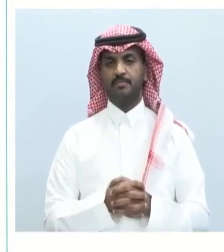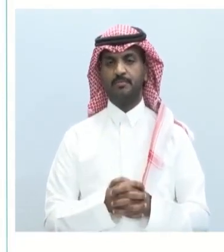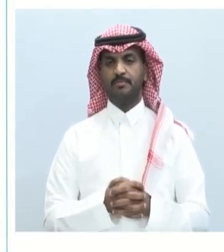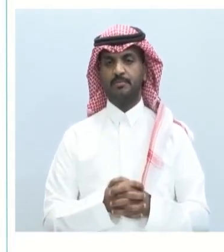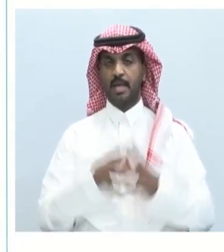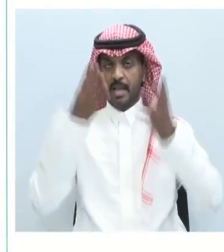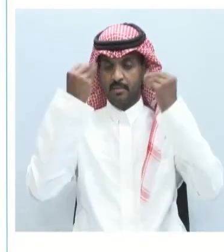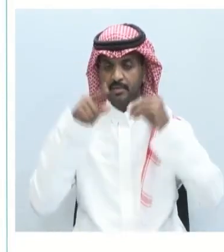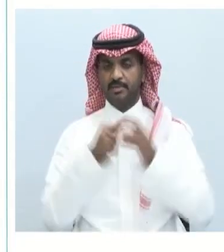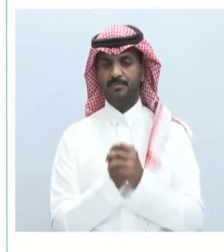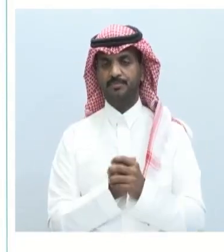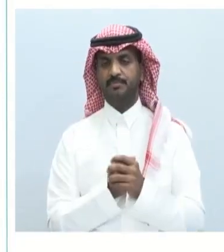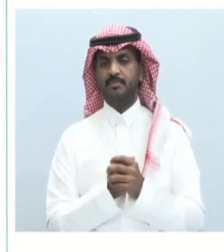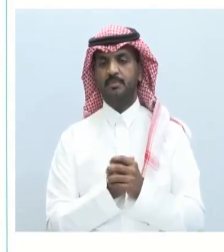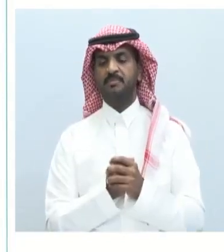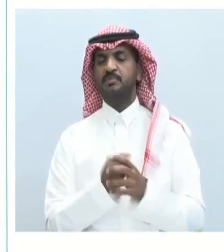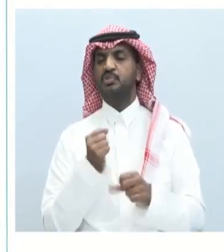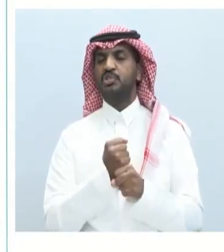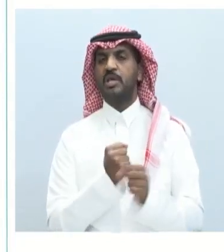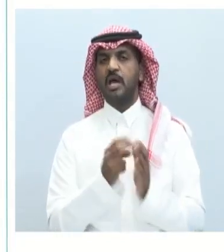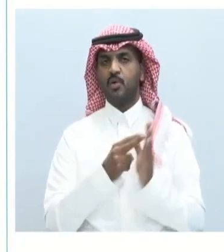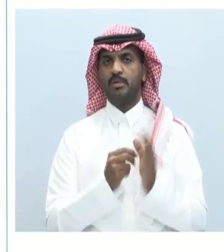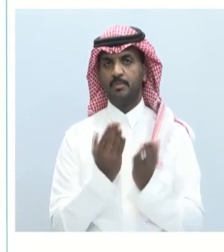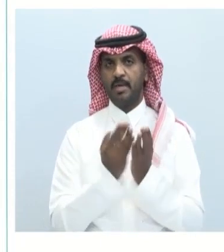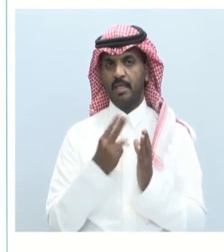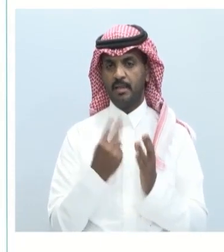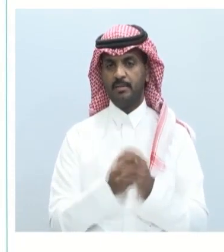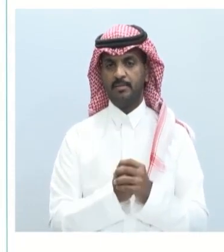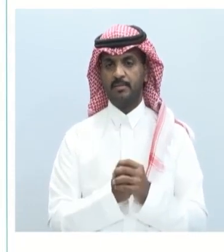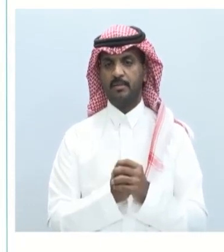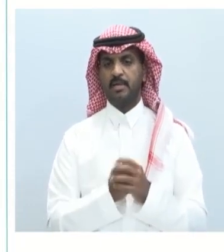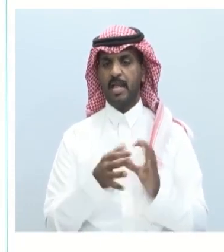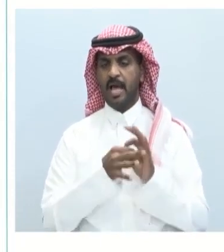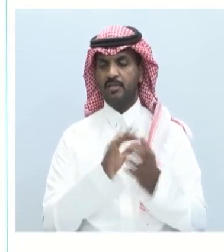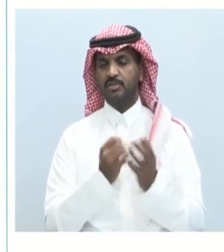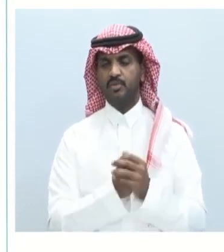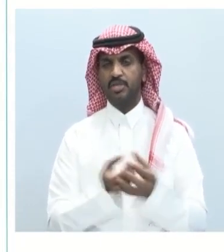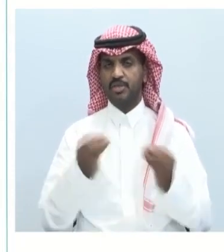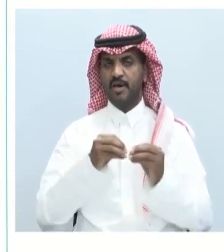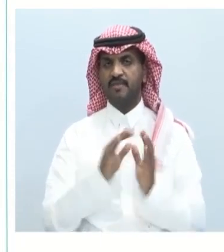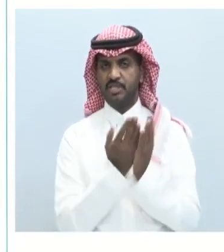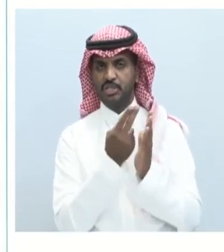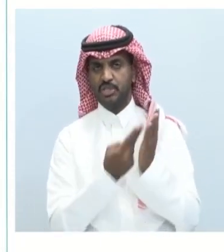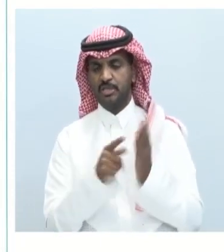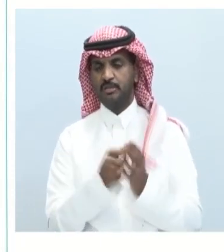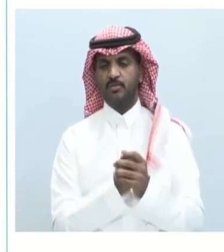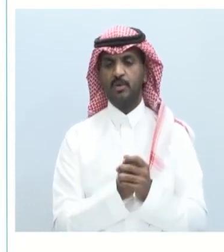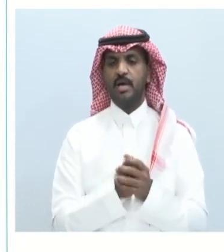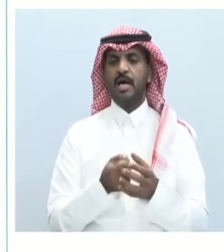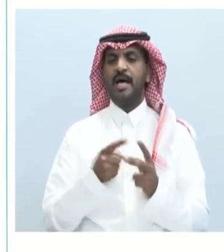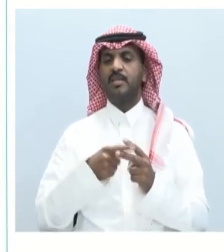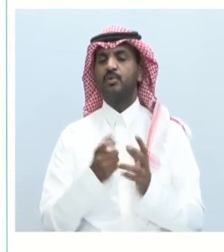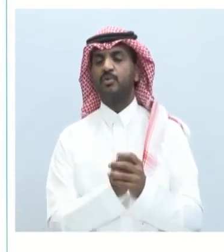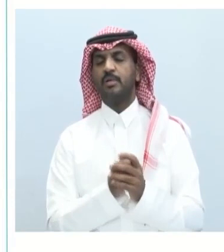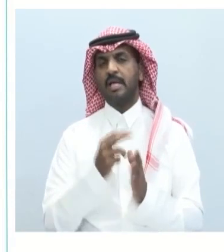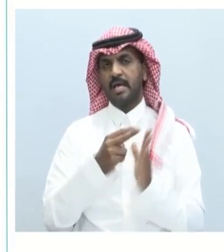تعلمنا في هذا الدرس درس بعنوان انشاء قواعد البيانات ثلاثه الجداول واضافه السجلات وادوات اخرى